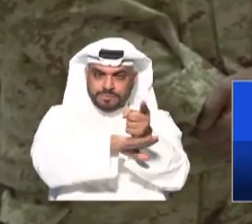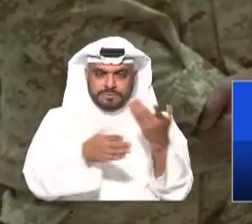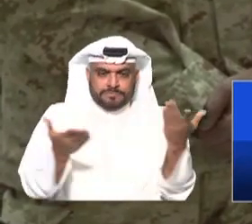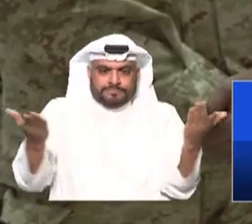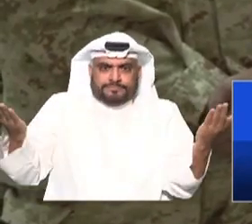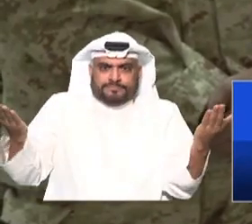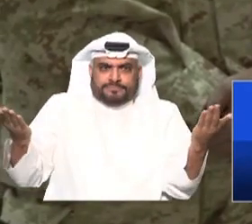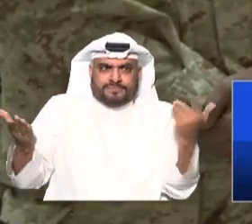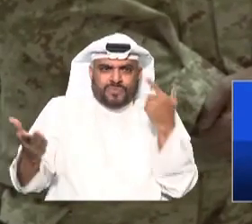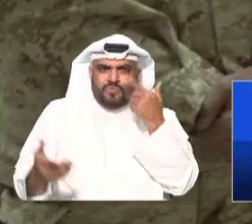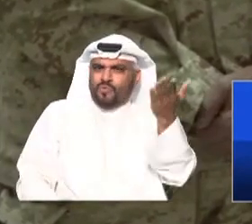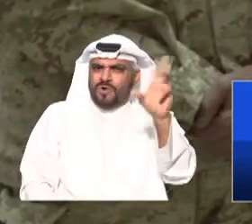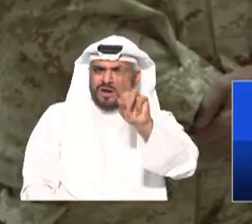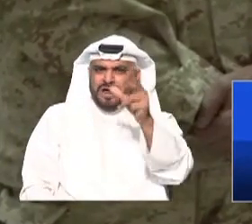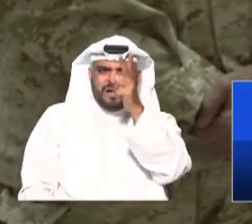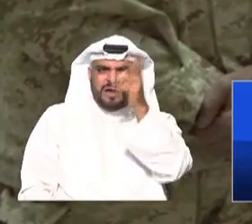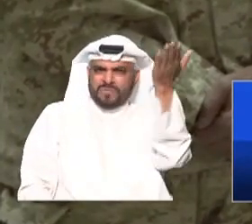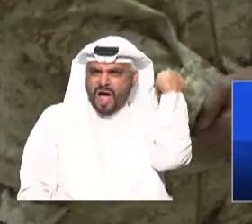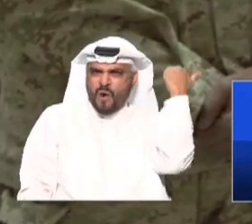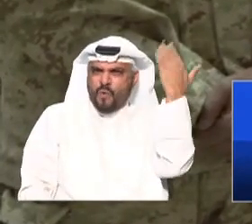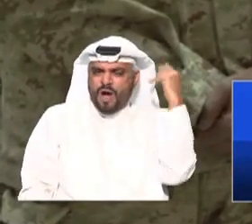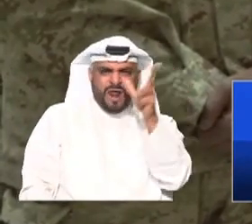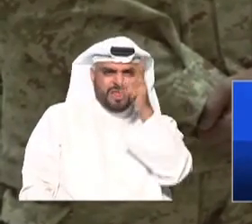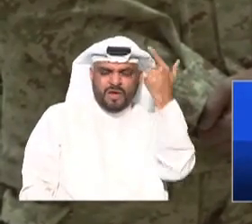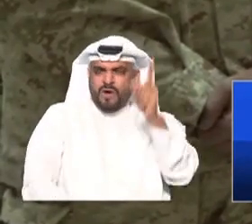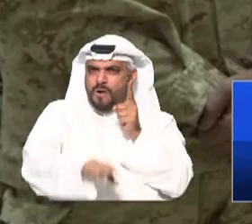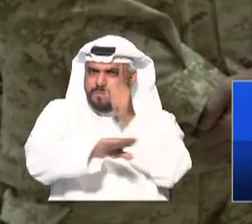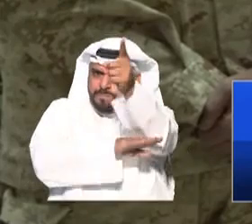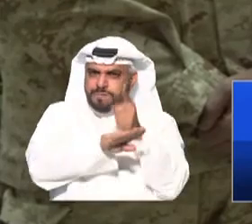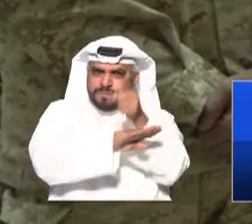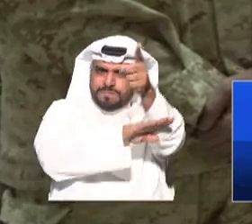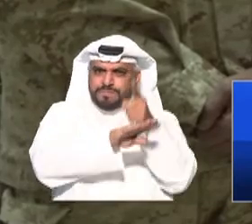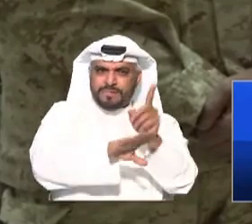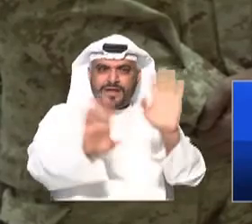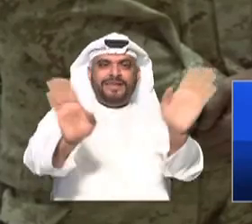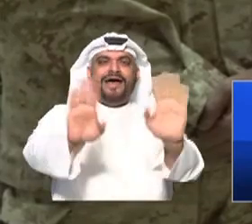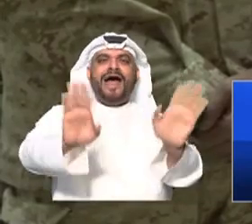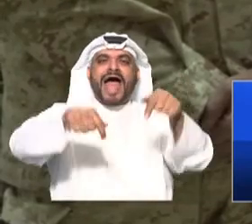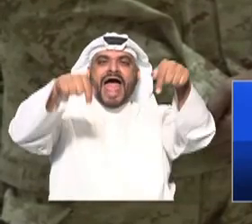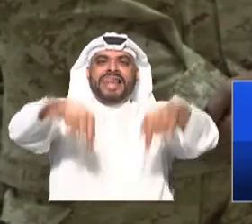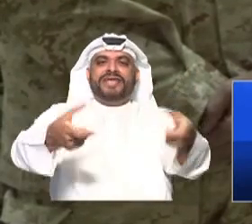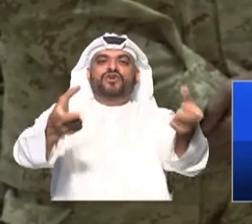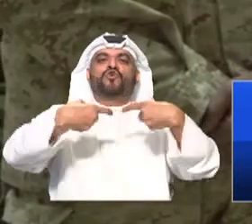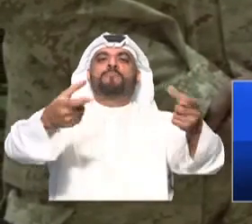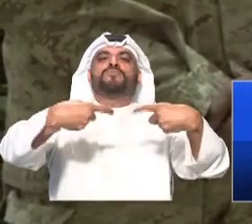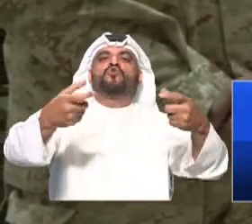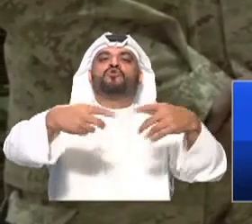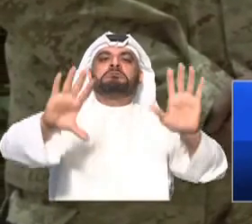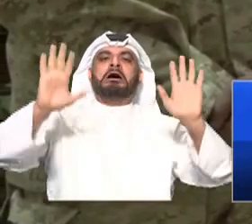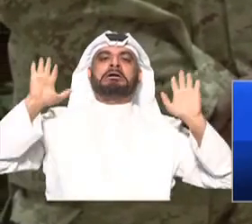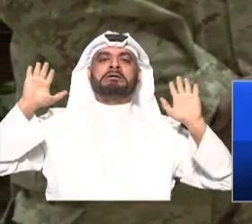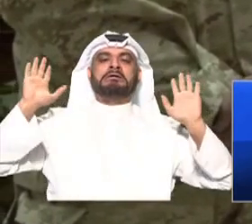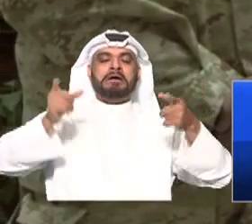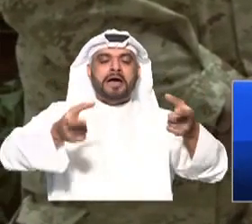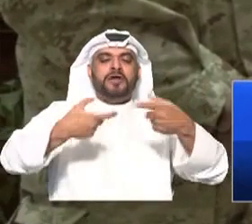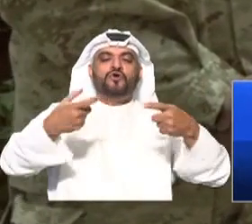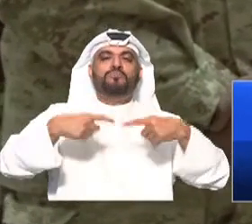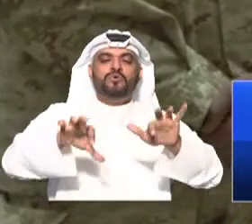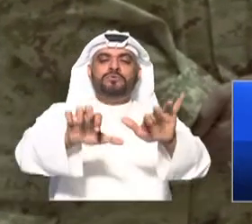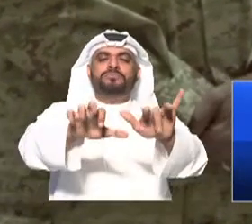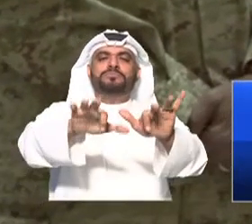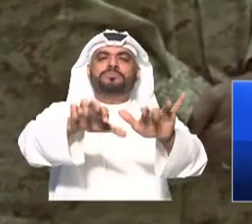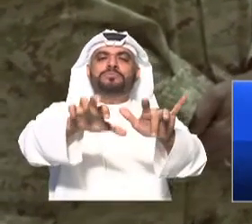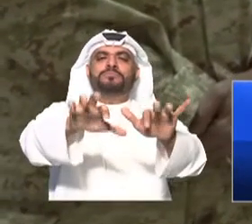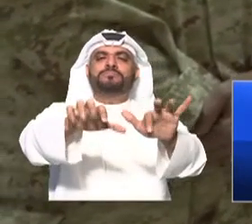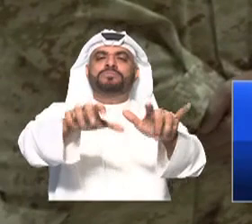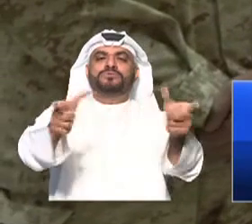مو ايام قبل اضرب واضرب وهذا، لا لا لا، الدبابه الحين كمبيوتر. عشان اشغل الكمبيوتر واصين